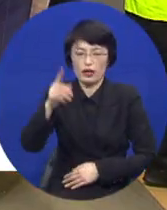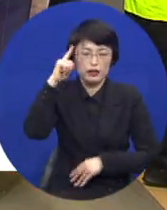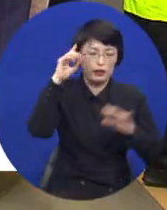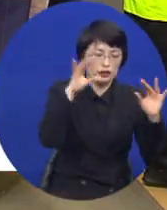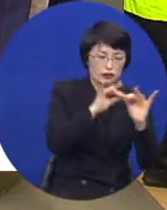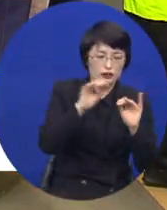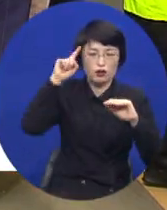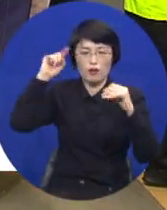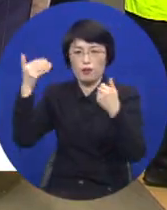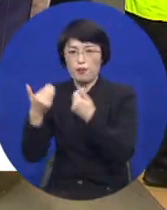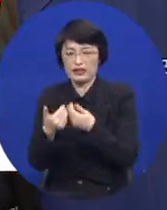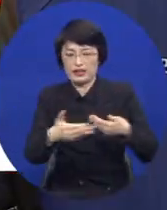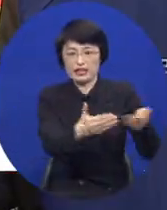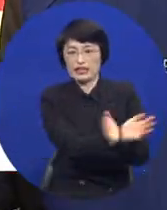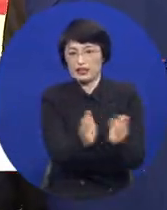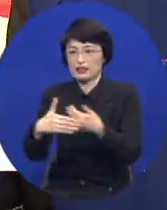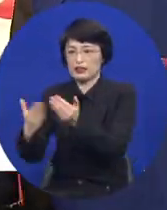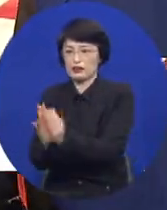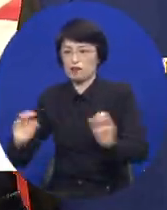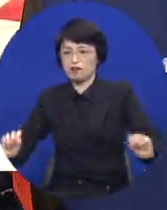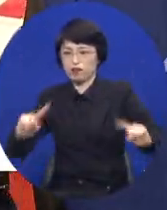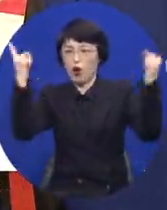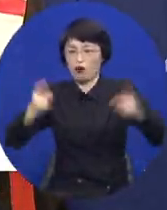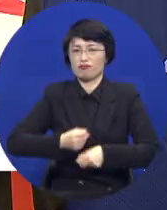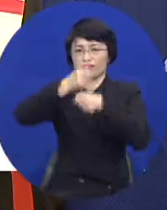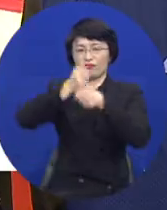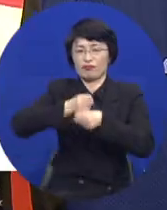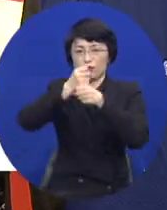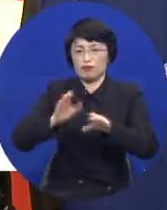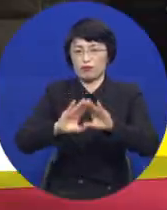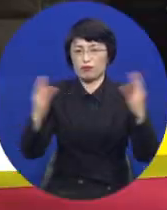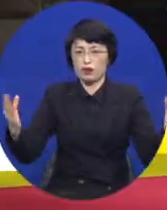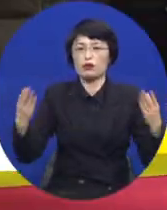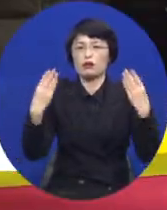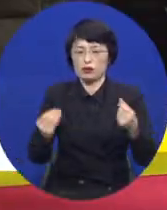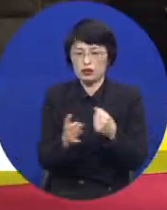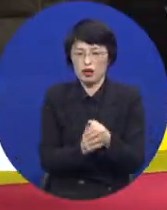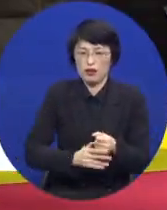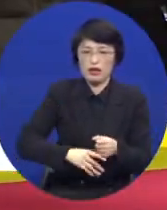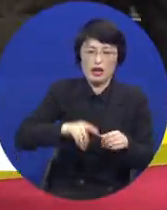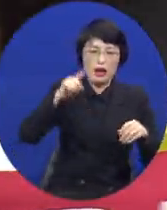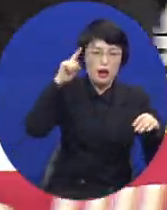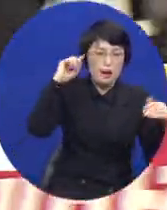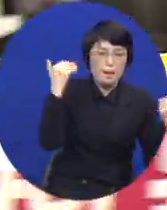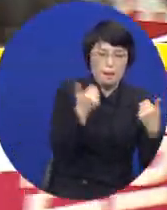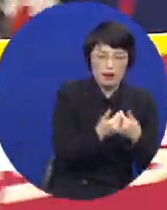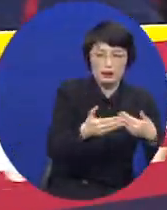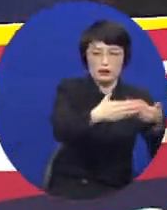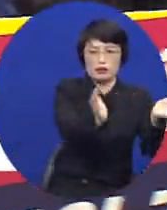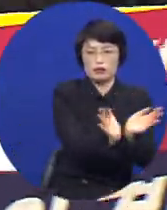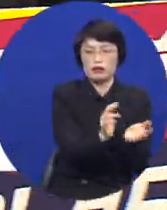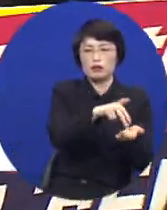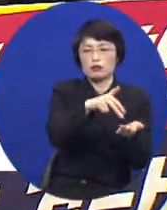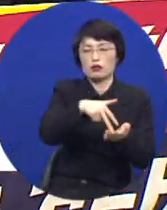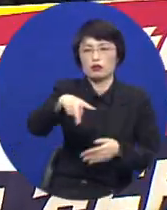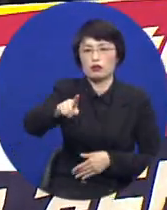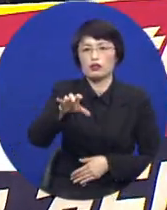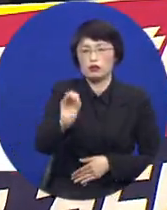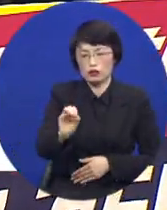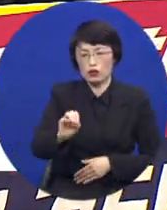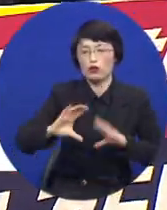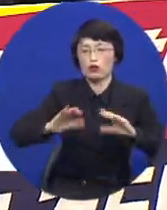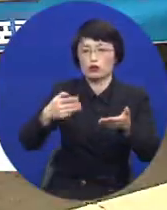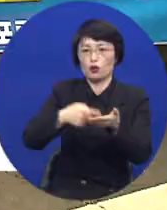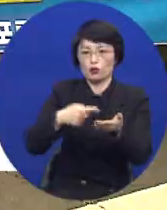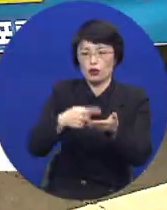집회를 열었습니다 j 공안 강행 저지 비상 도민 회의는 정세균 총리가 여론조사로 확인된 제주 도우미 내 j